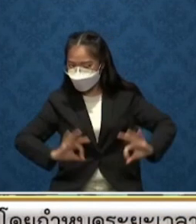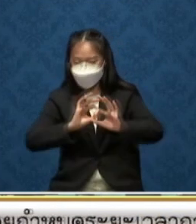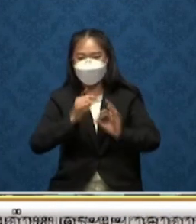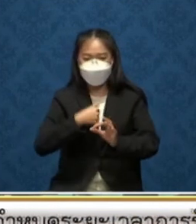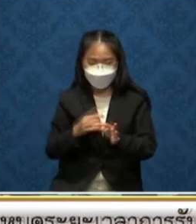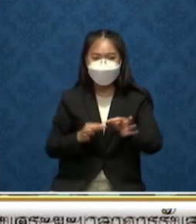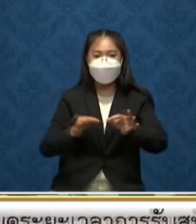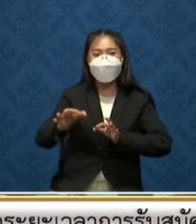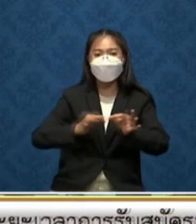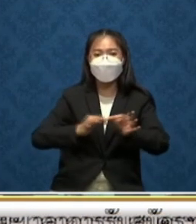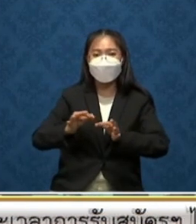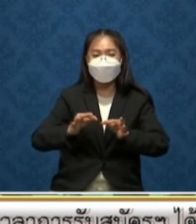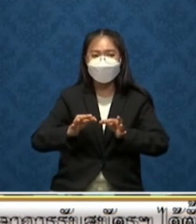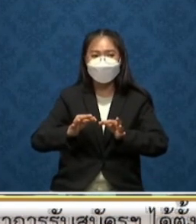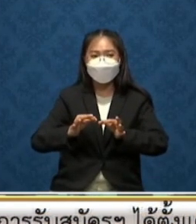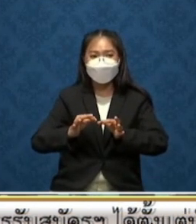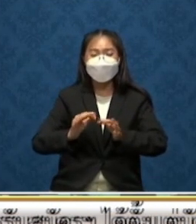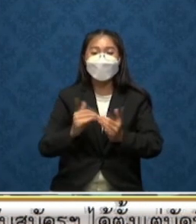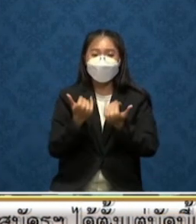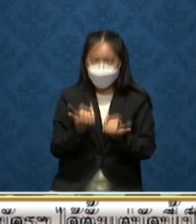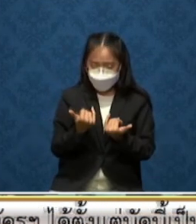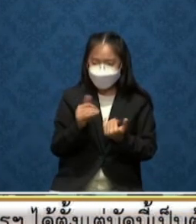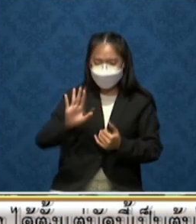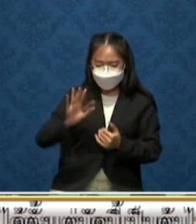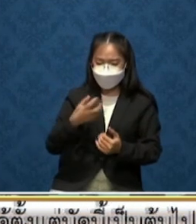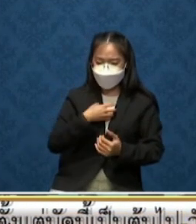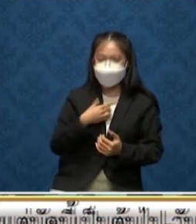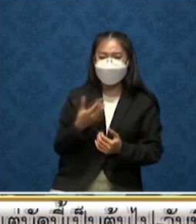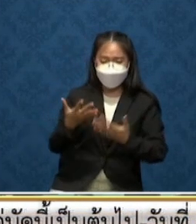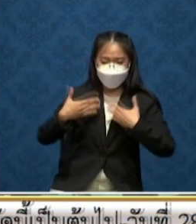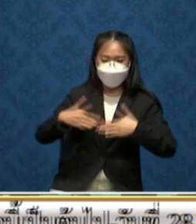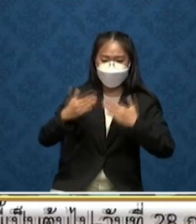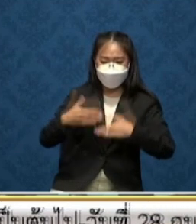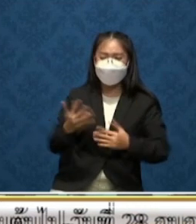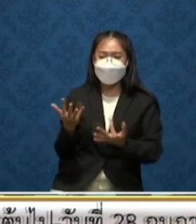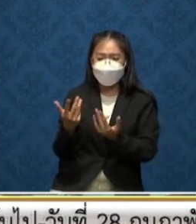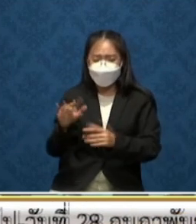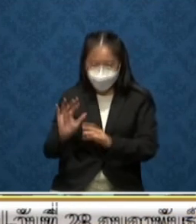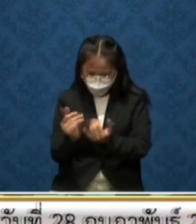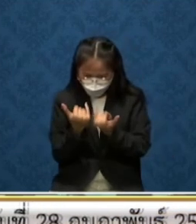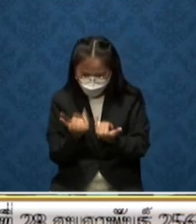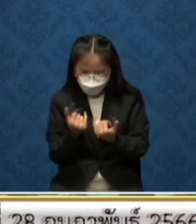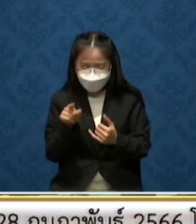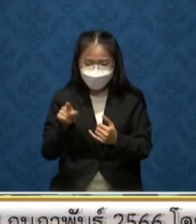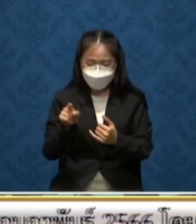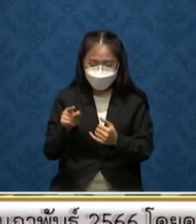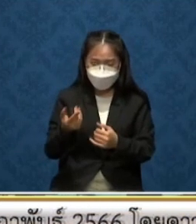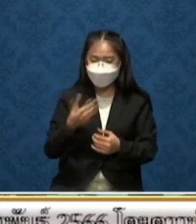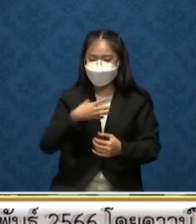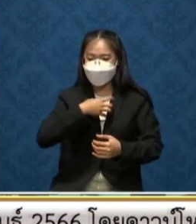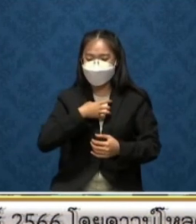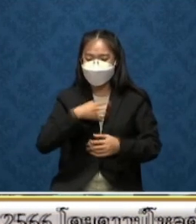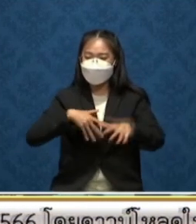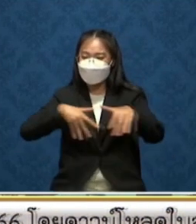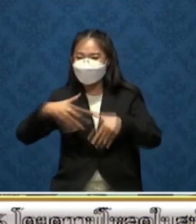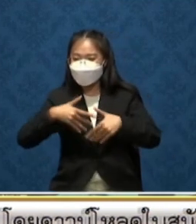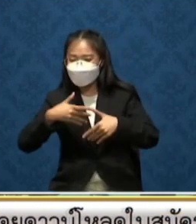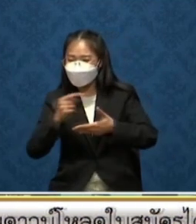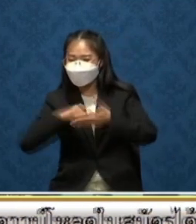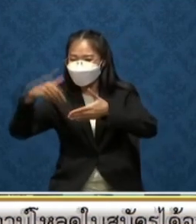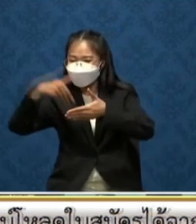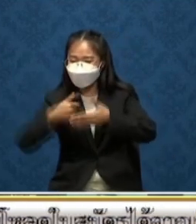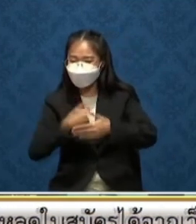หรือ Normal ยุคนได้เลยนะคะหรือทางด้านล่างคอมเมนต์ของเราปักลิงก์ LINE เอาไว้ให้แล้วกดสั่งซื้อผ่านทาง